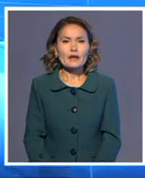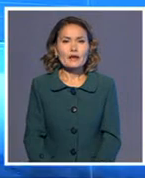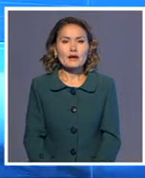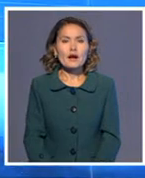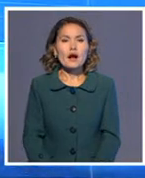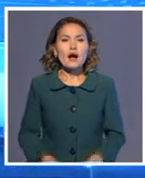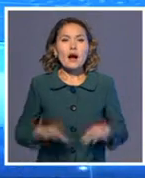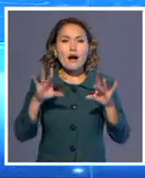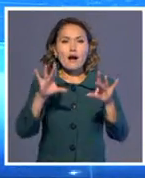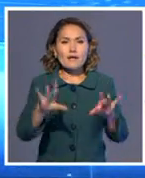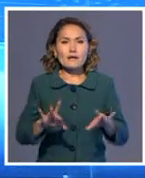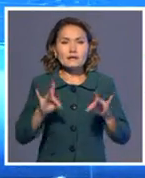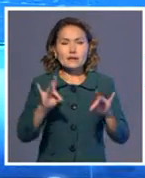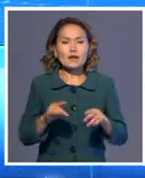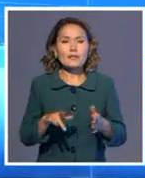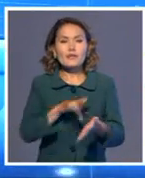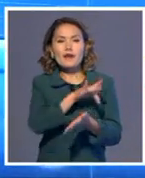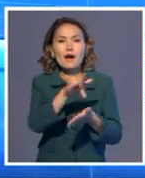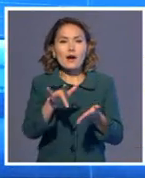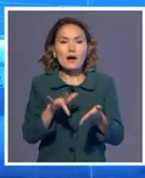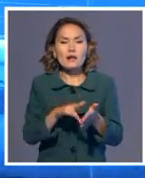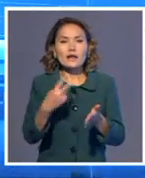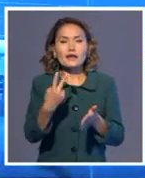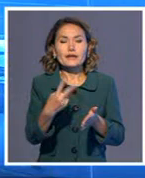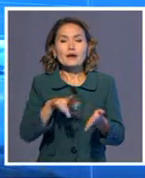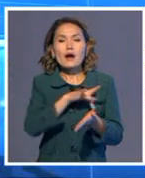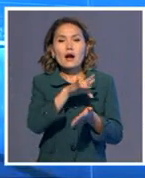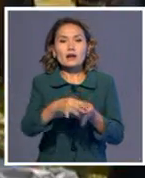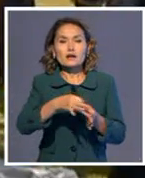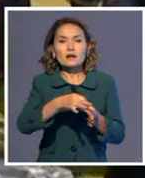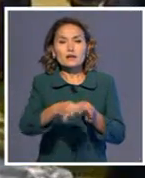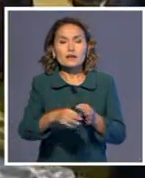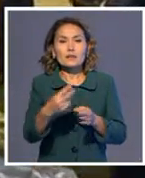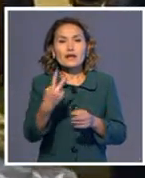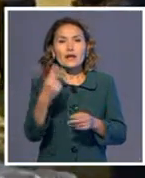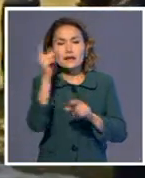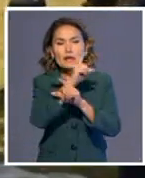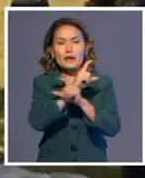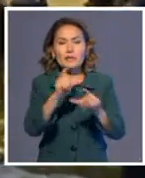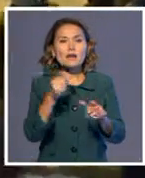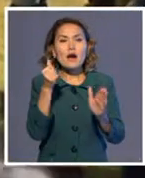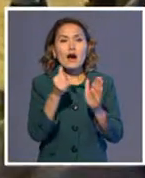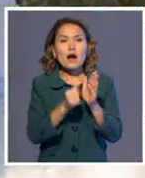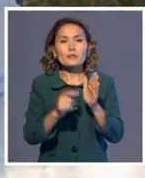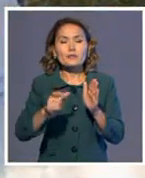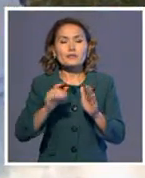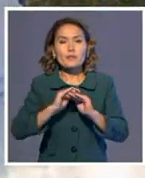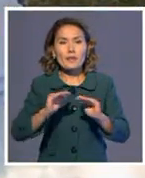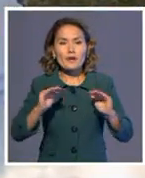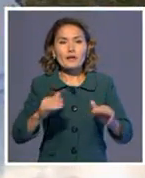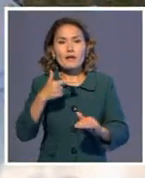Австралияның Брисбен қаласында екі бірдей мектептің 60 оқушысы газдан уланып, шұғыл дәрігерлік көмек көрсетілді. 6 бала ауруханада